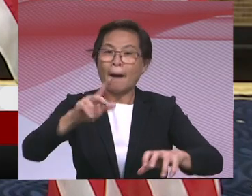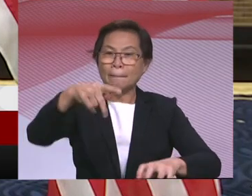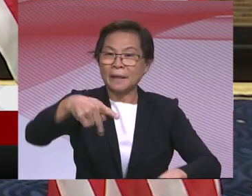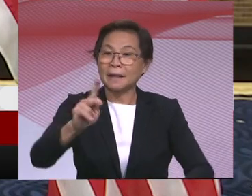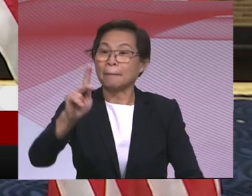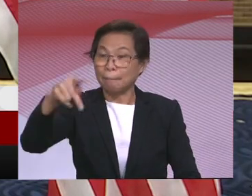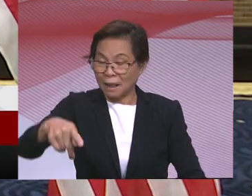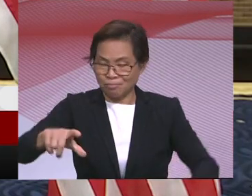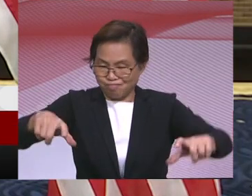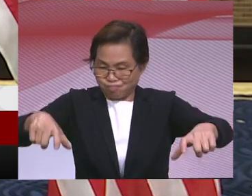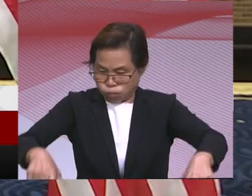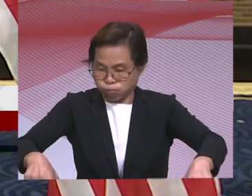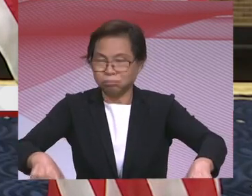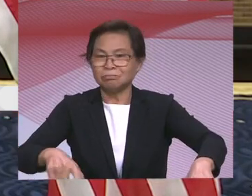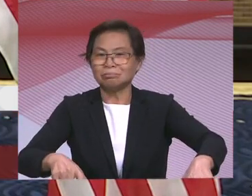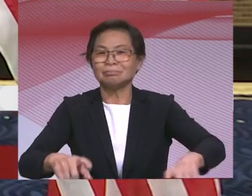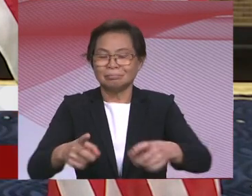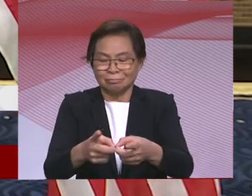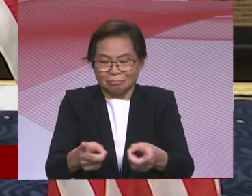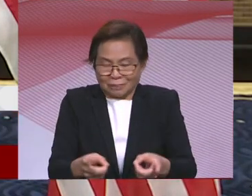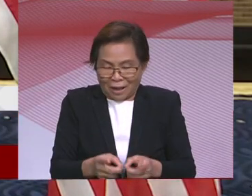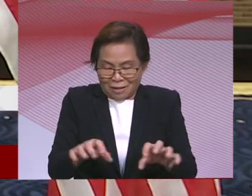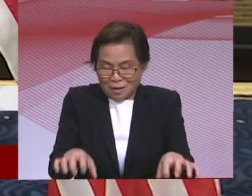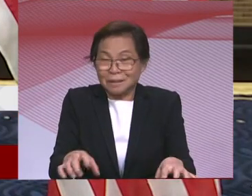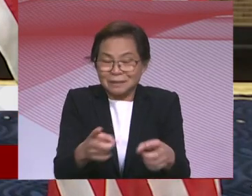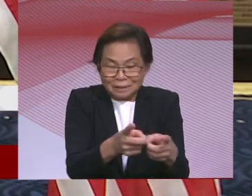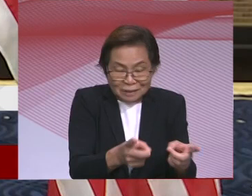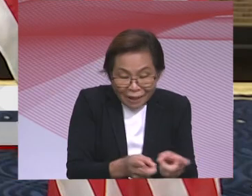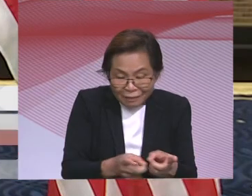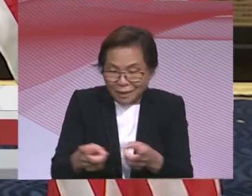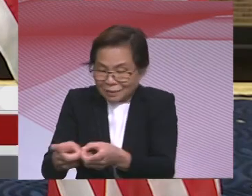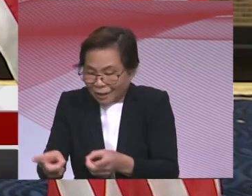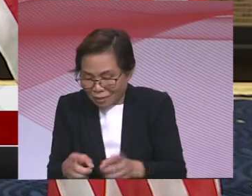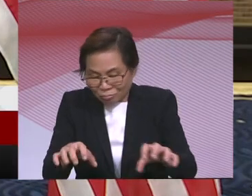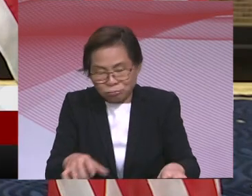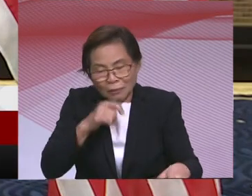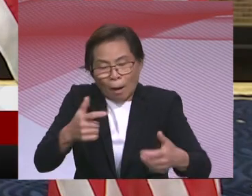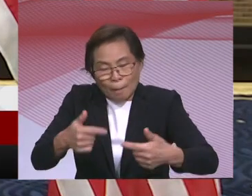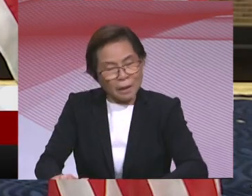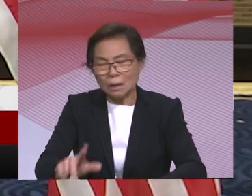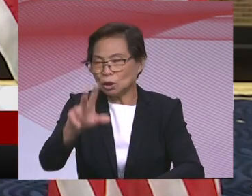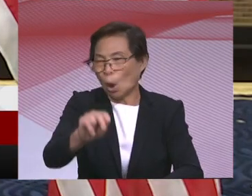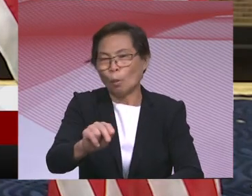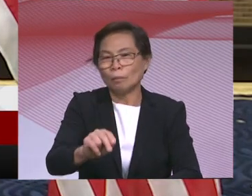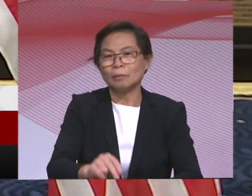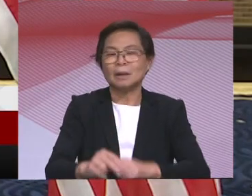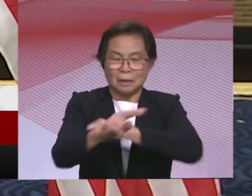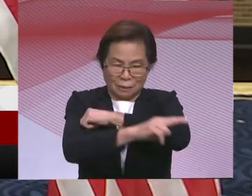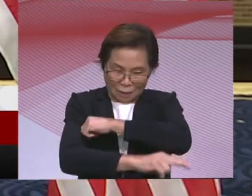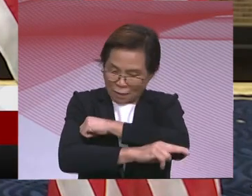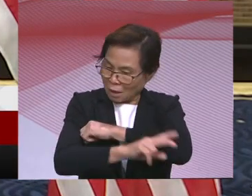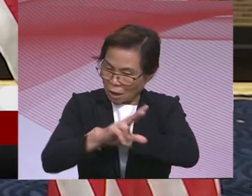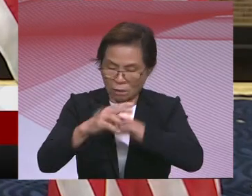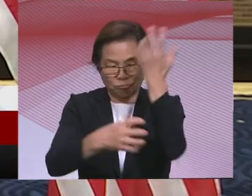pergerakkan rentas daerah juga tidak dibenarkan pentas negeri tak boleh lintas daerah